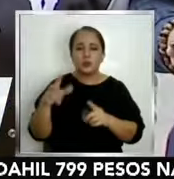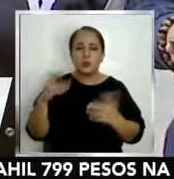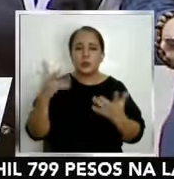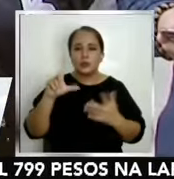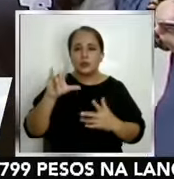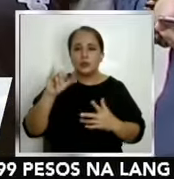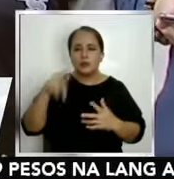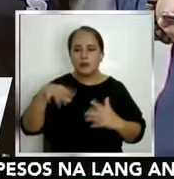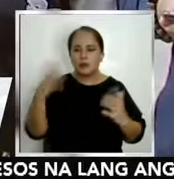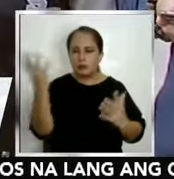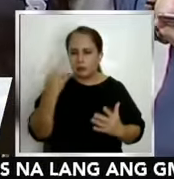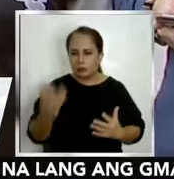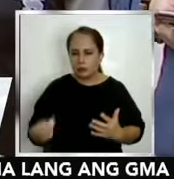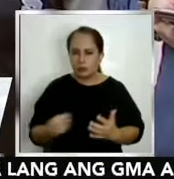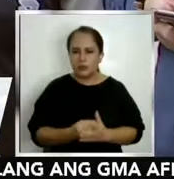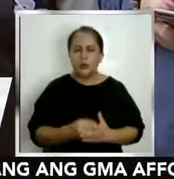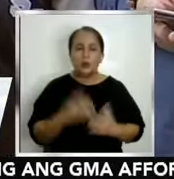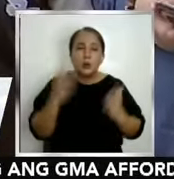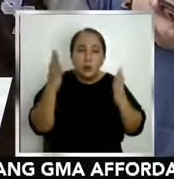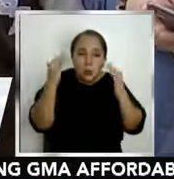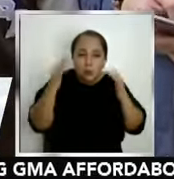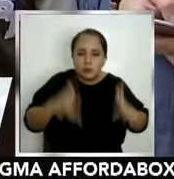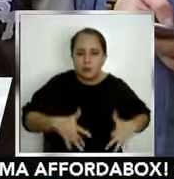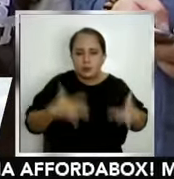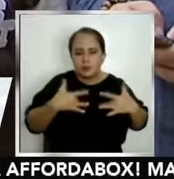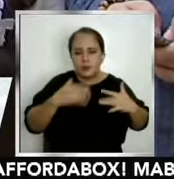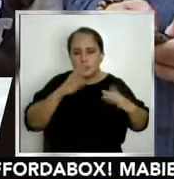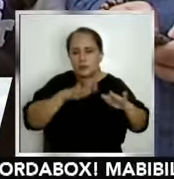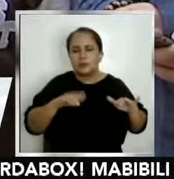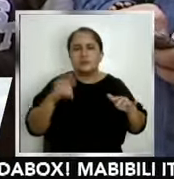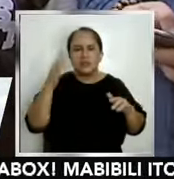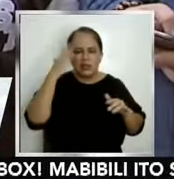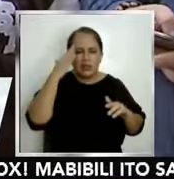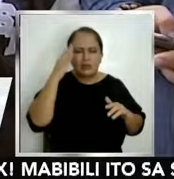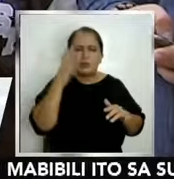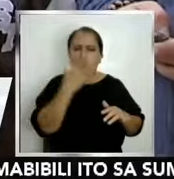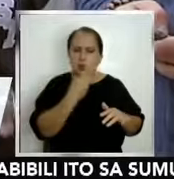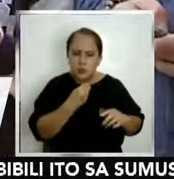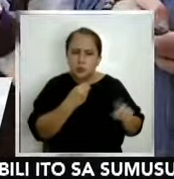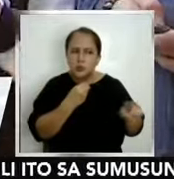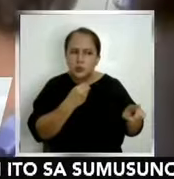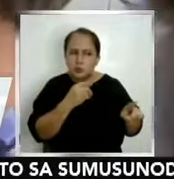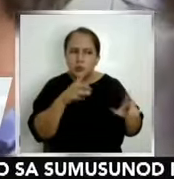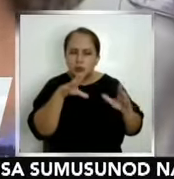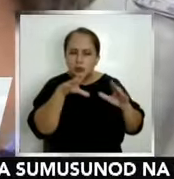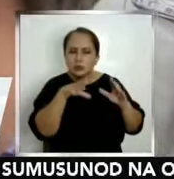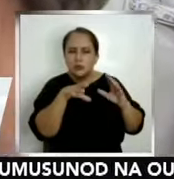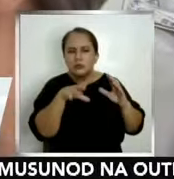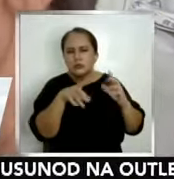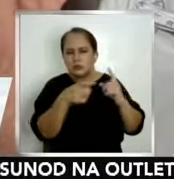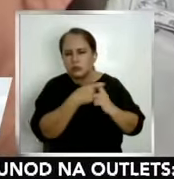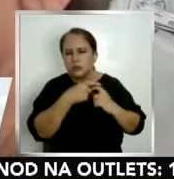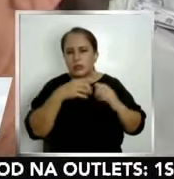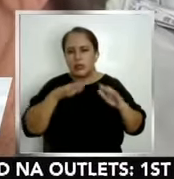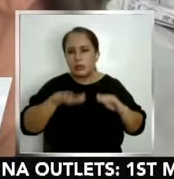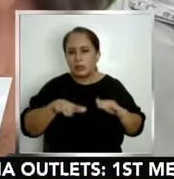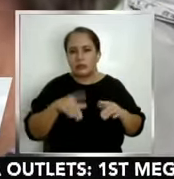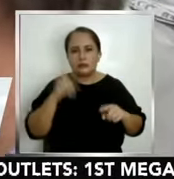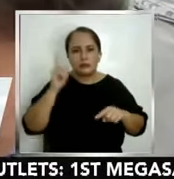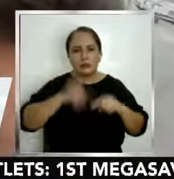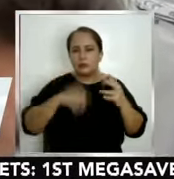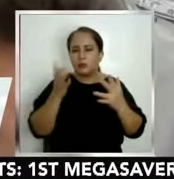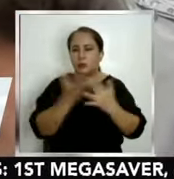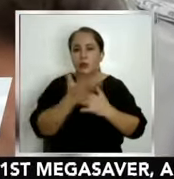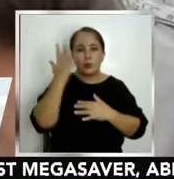Umaasa siyang buhay pa ang anak. Bagamat kilala raw nila kung sino ang may gawa ng pagkawala ng anak, hindi raw ito maisakdal dahil sa lawak